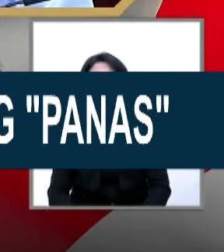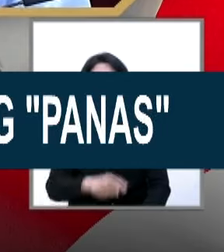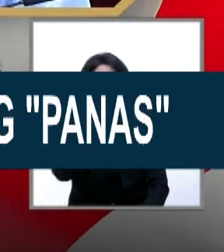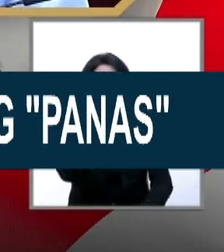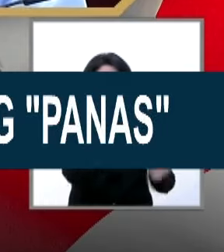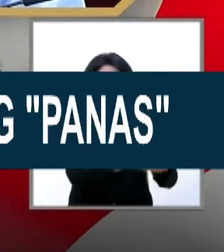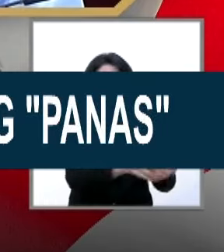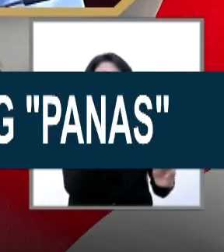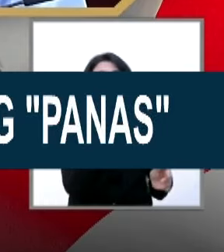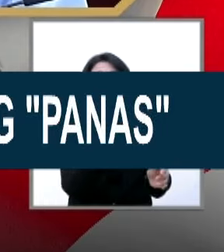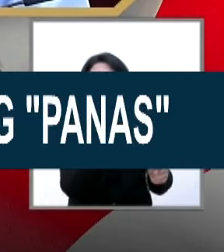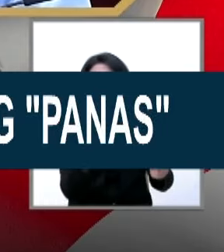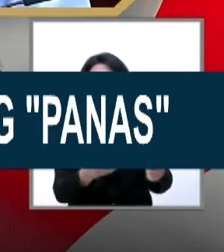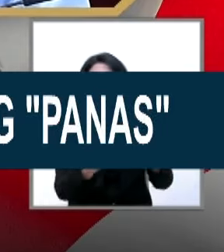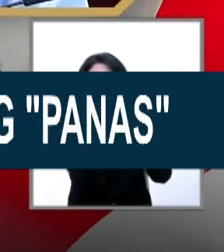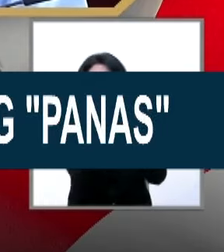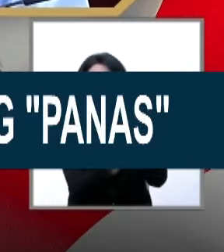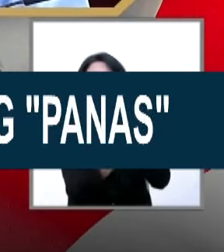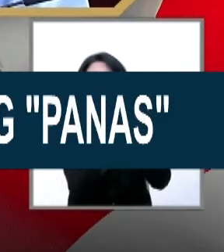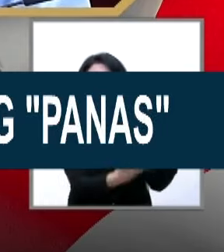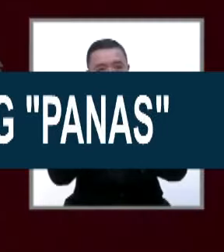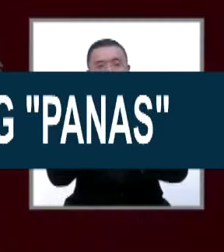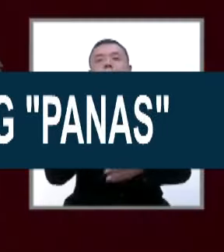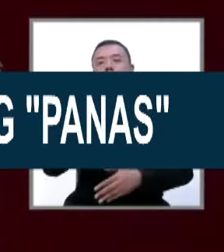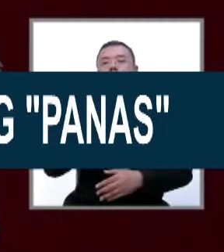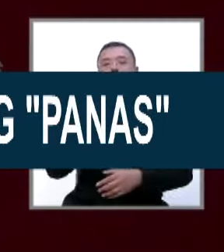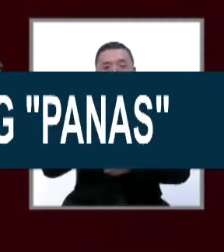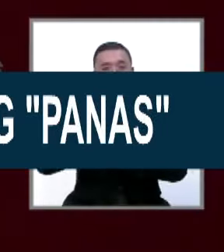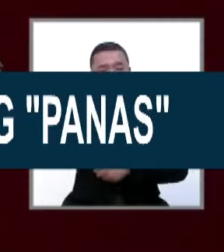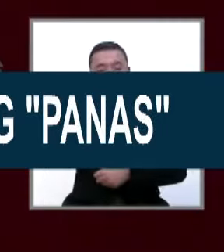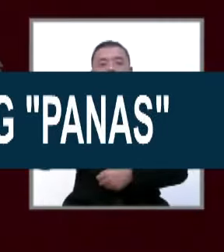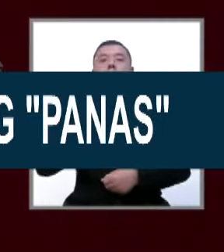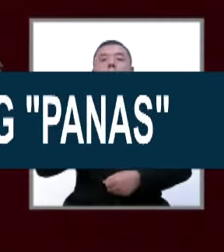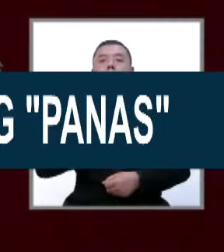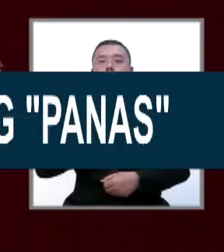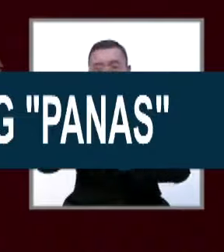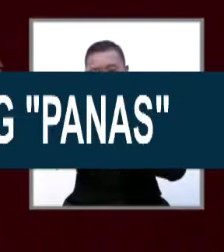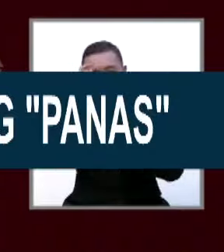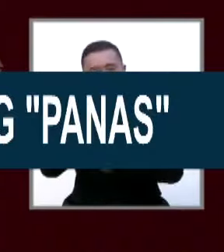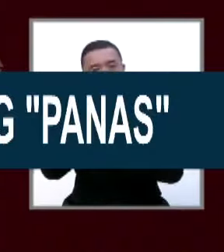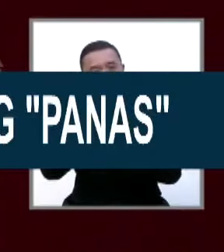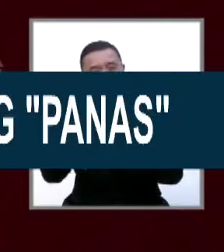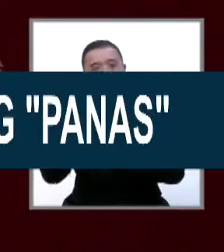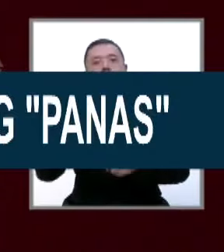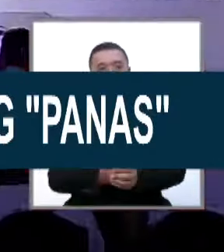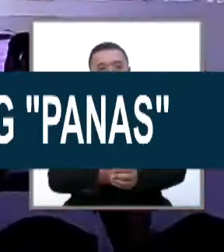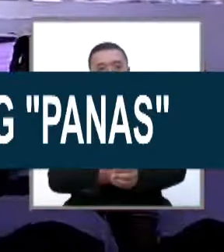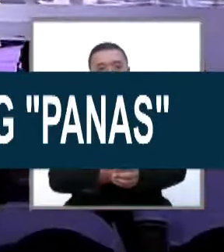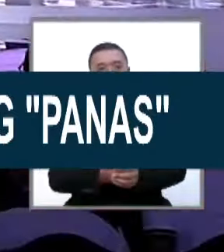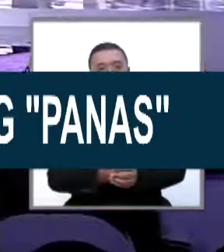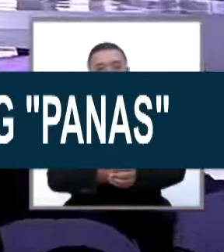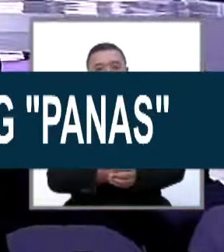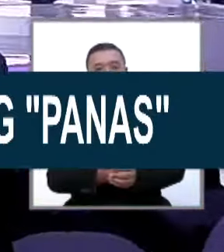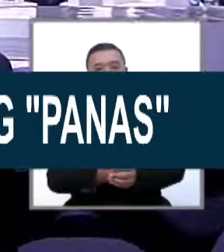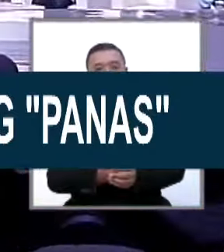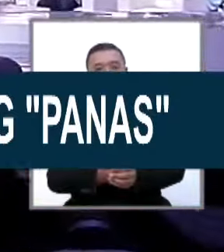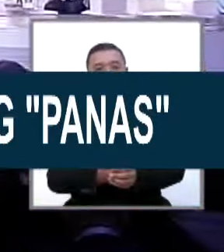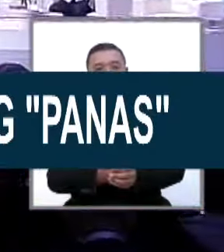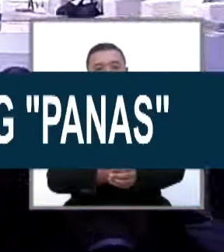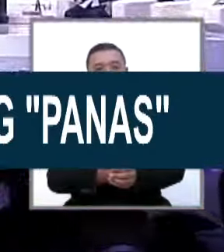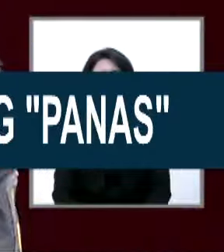Mahfud MD. Kala itu, Mahfud bahkan menyebut tak perlu menjawab pertanyaan Gibran yang dinilai